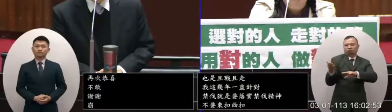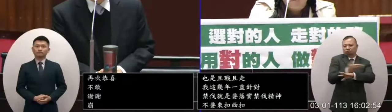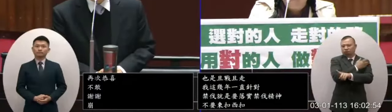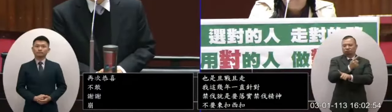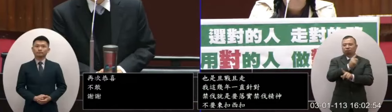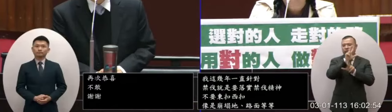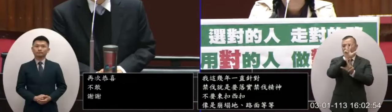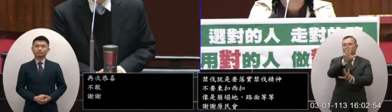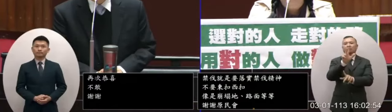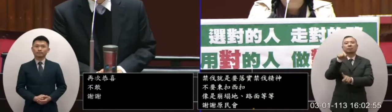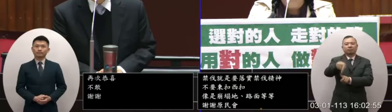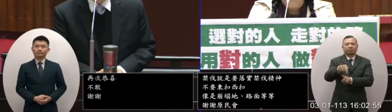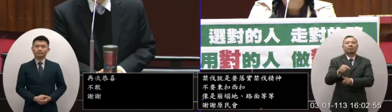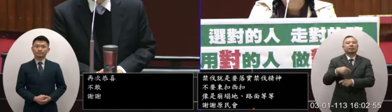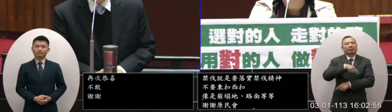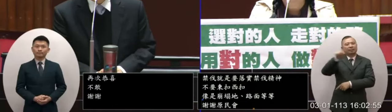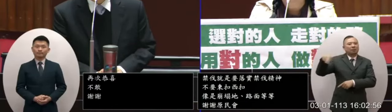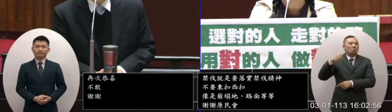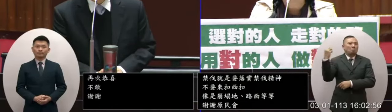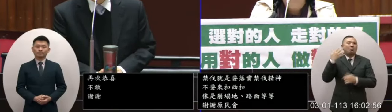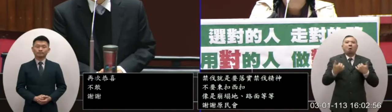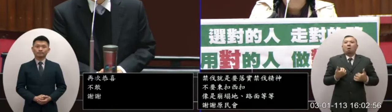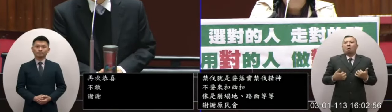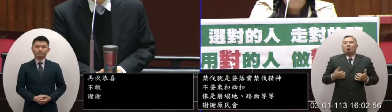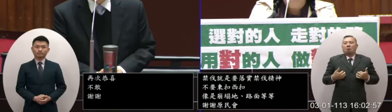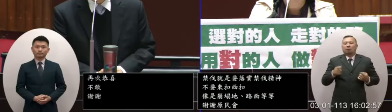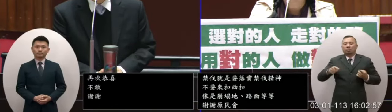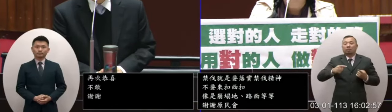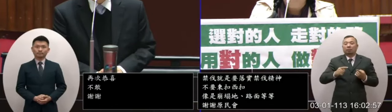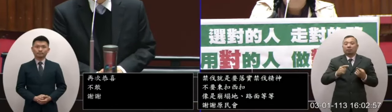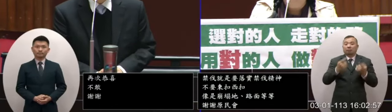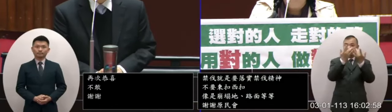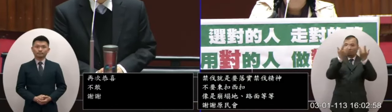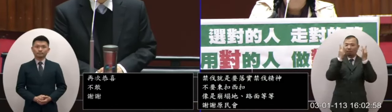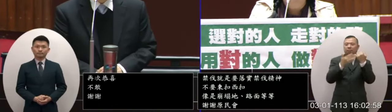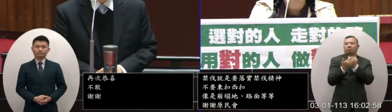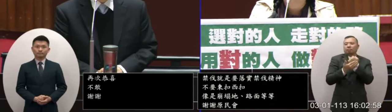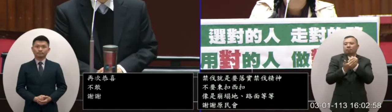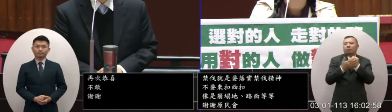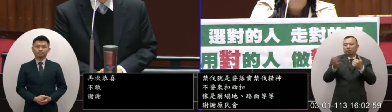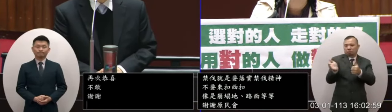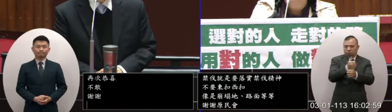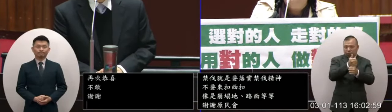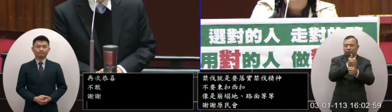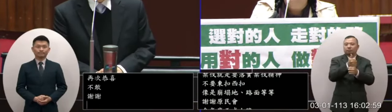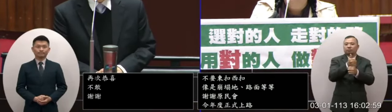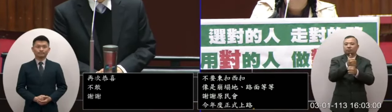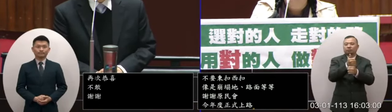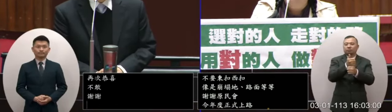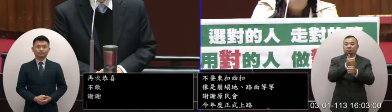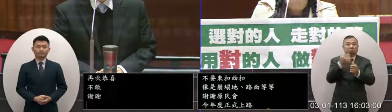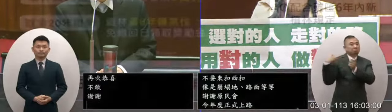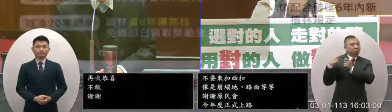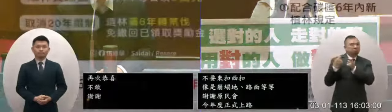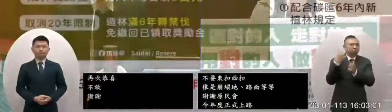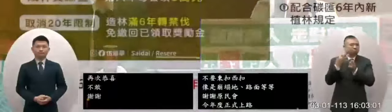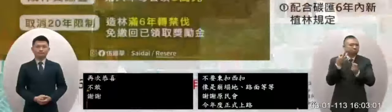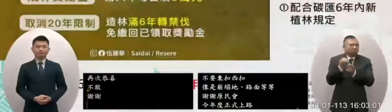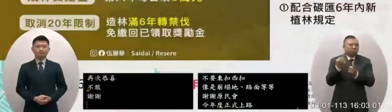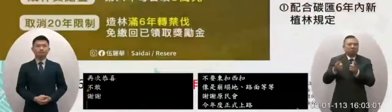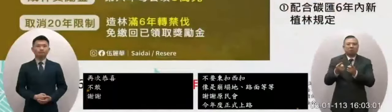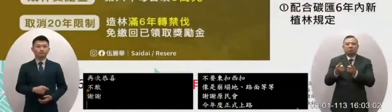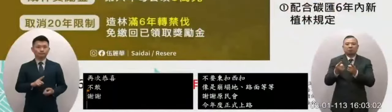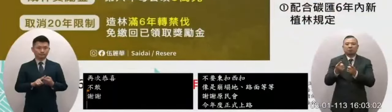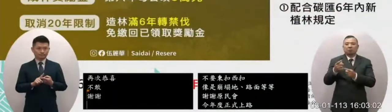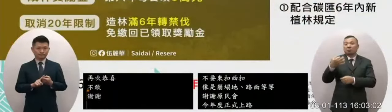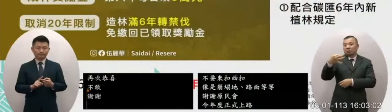神，大家也很高兴哦。那像我们的林保署几十年来有所谓的奖励辅导造林， 是